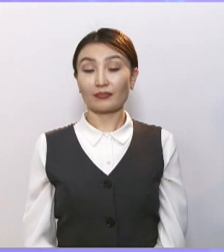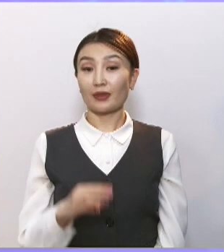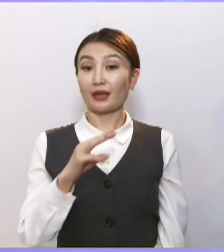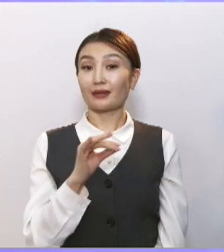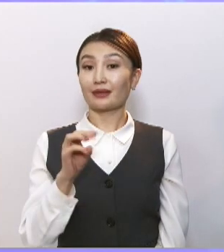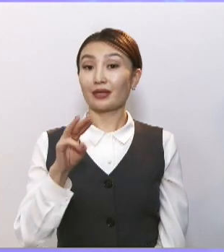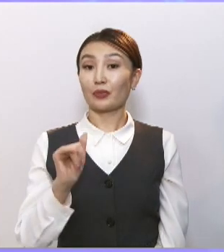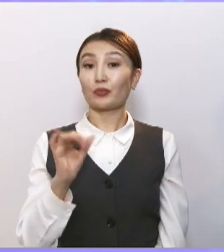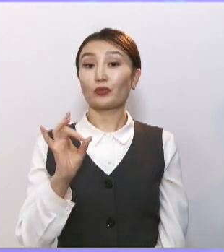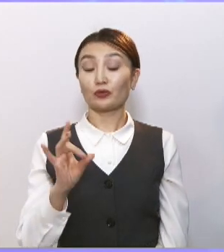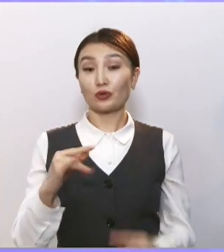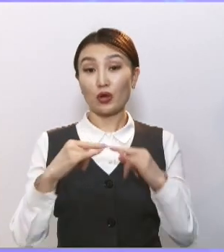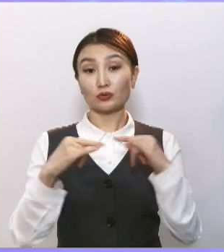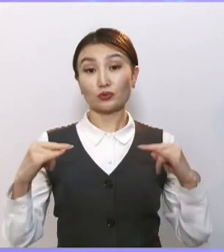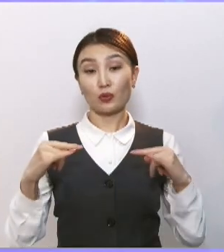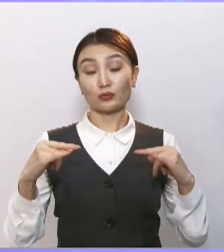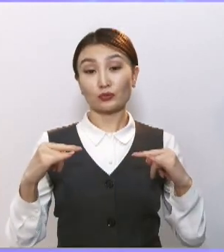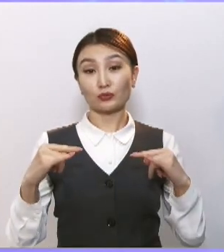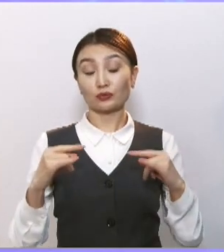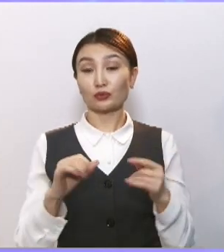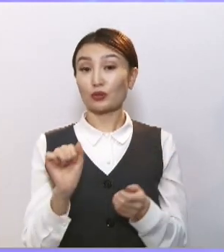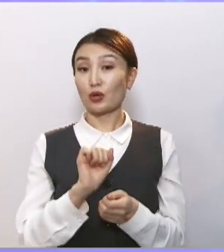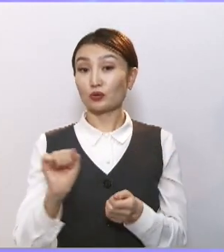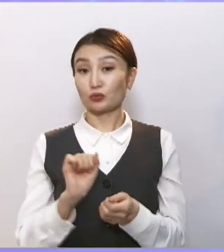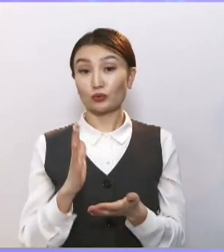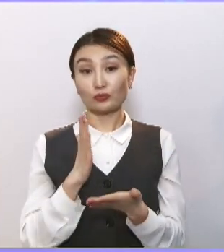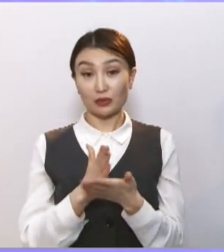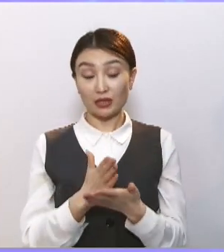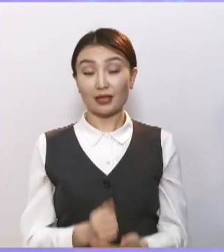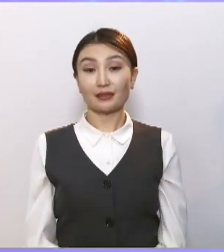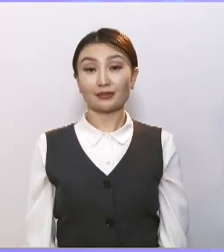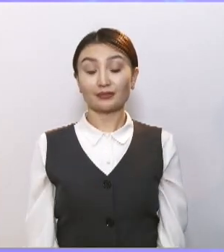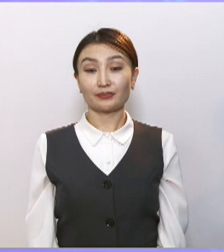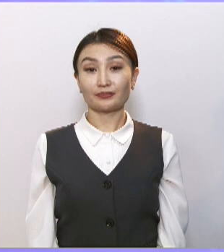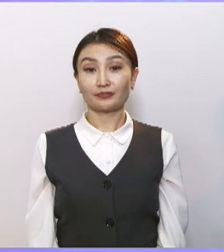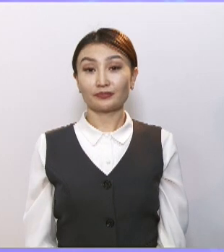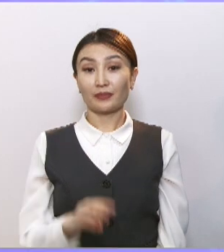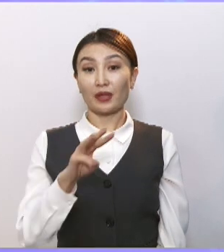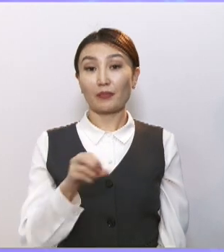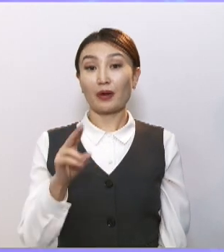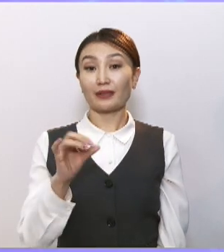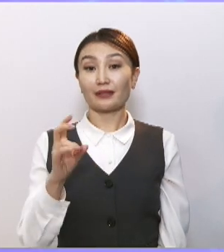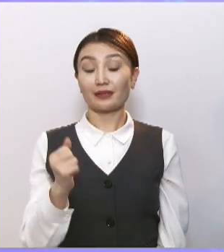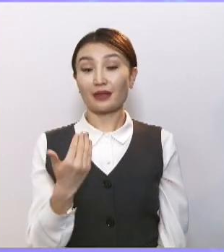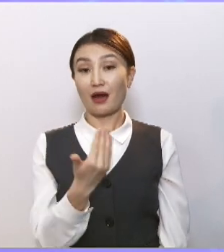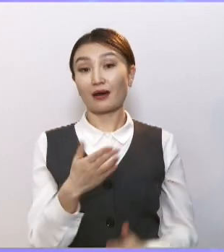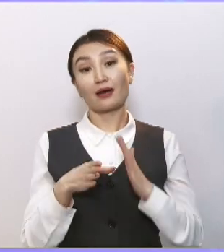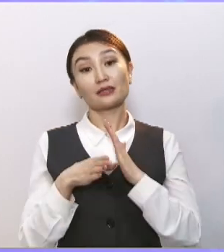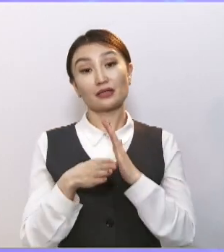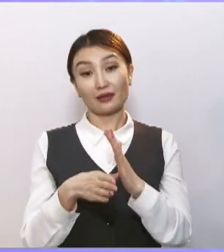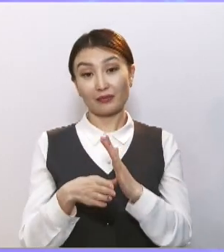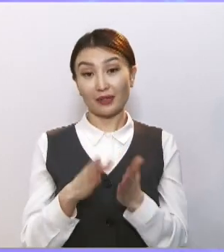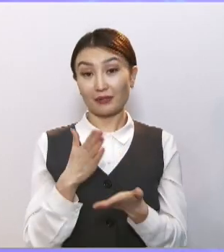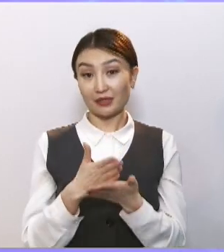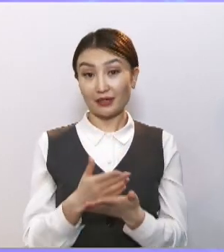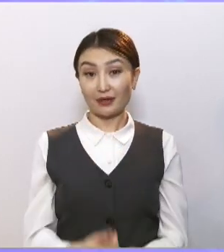Тимур столдун үстүн сүртүп жатат. Мадина ага жардам